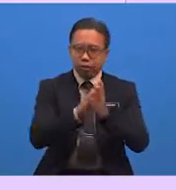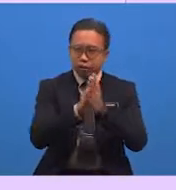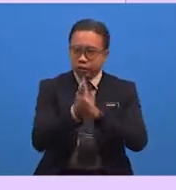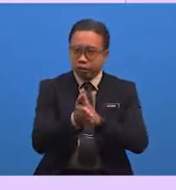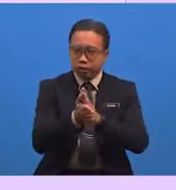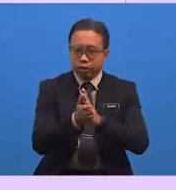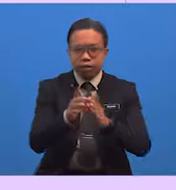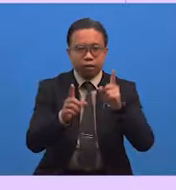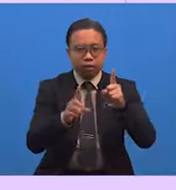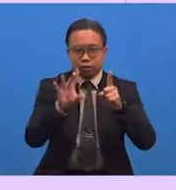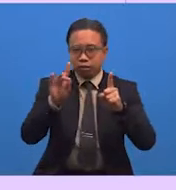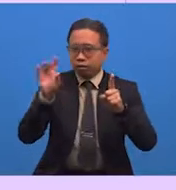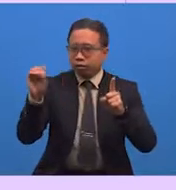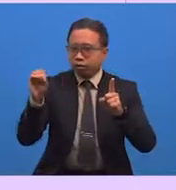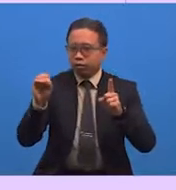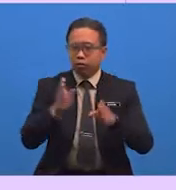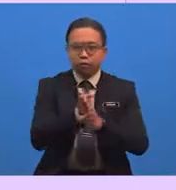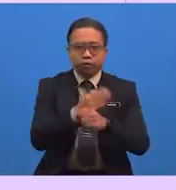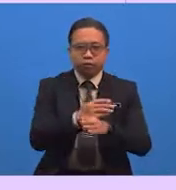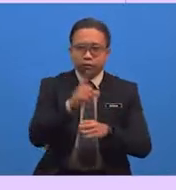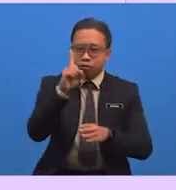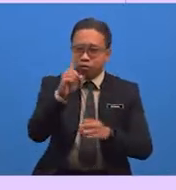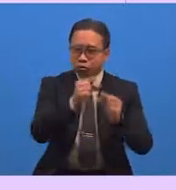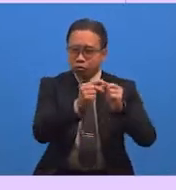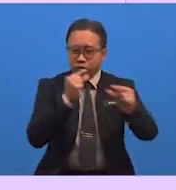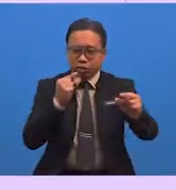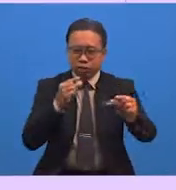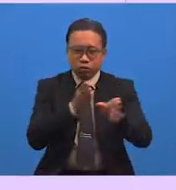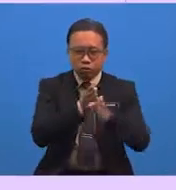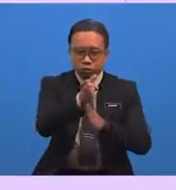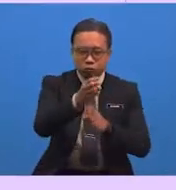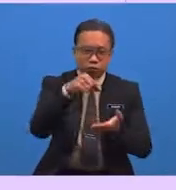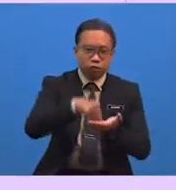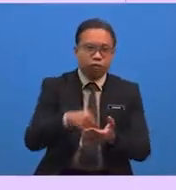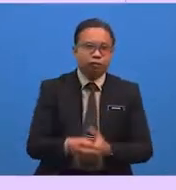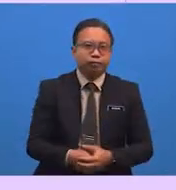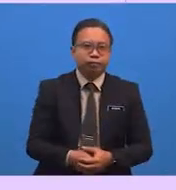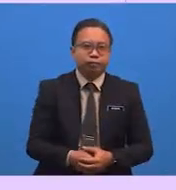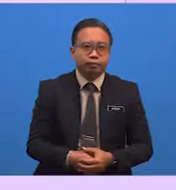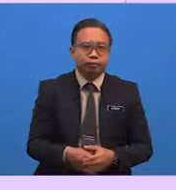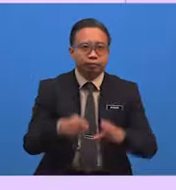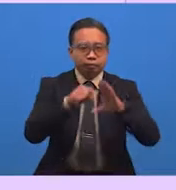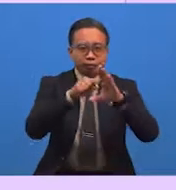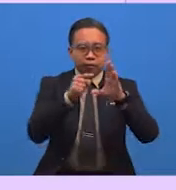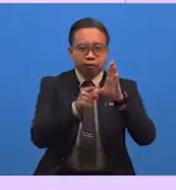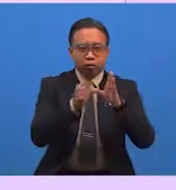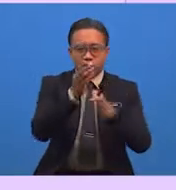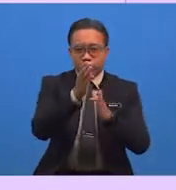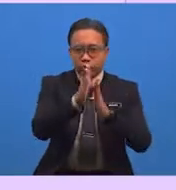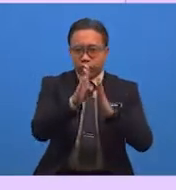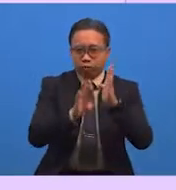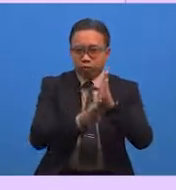darjah dan membentuk satu garis lurus ini kita namakan sebagai sudut